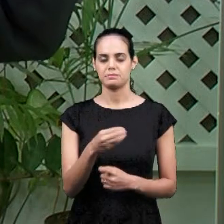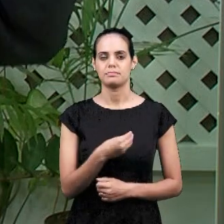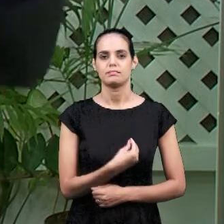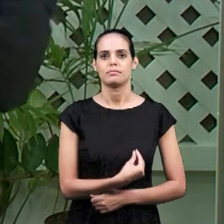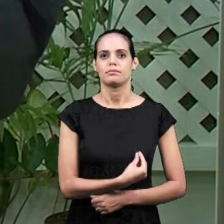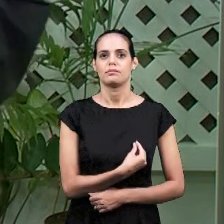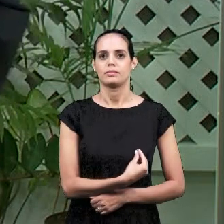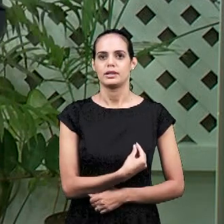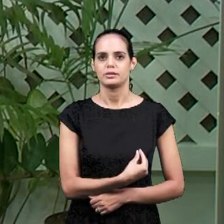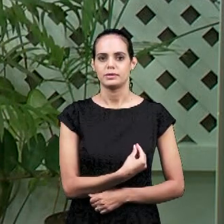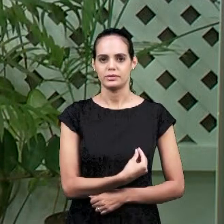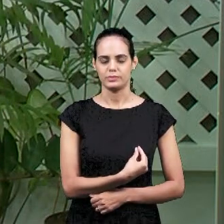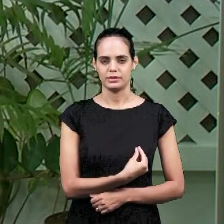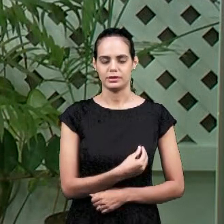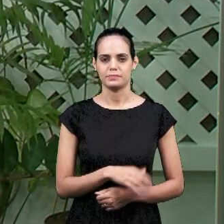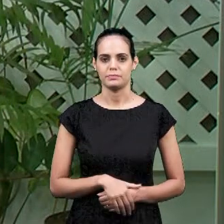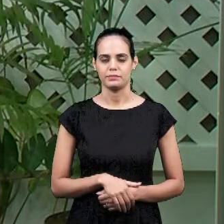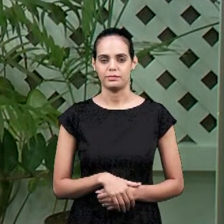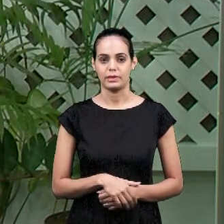10 participations.